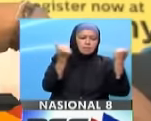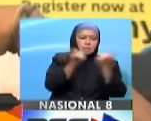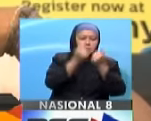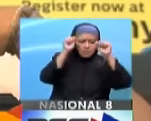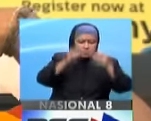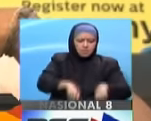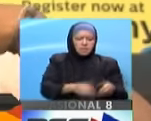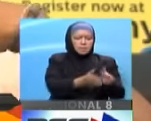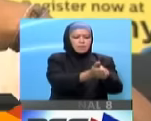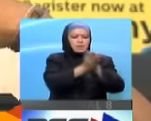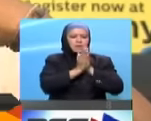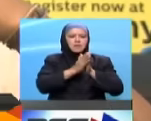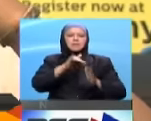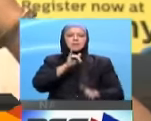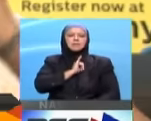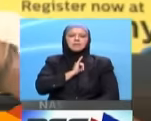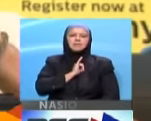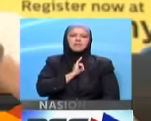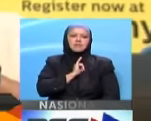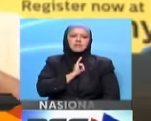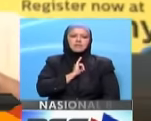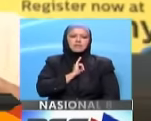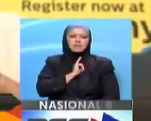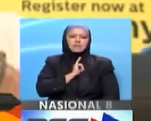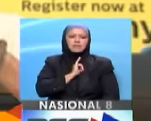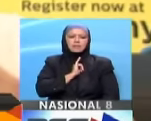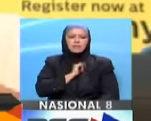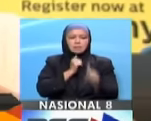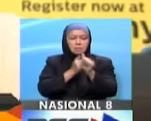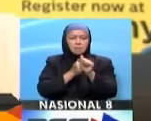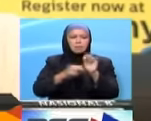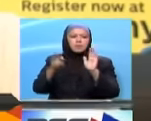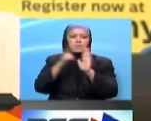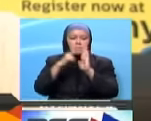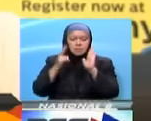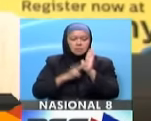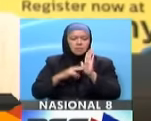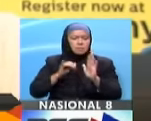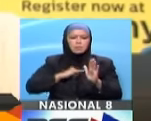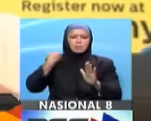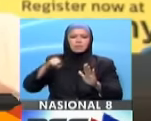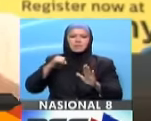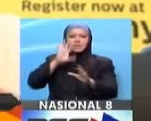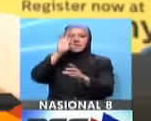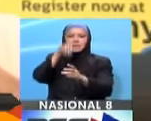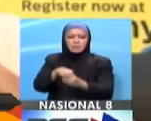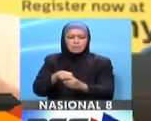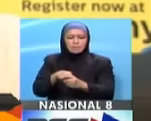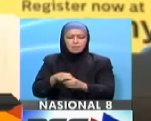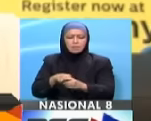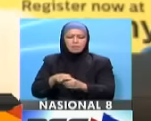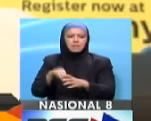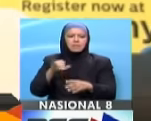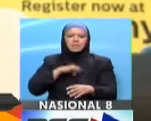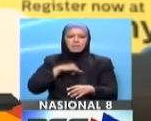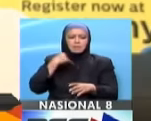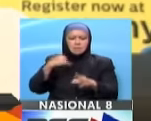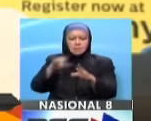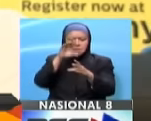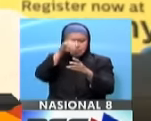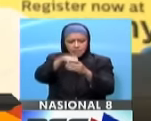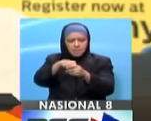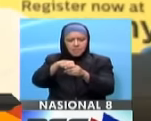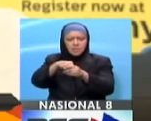kepada saya. Jadi, according to the law, I cannot get involved yet. Maksudnya saya tak boleh terlibat